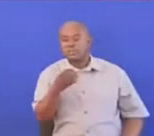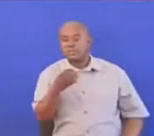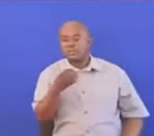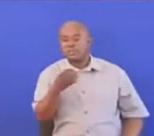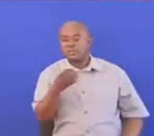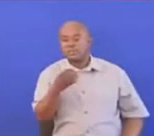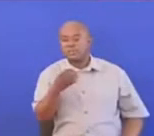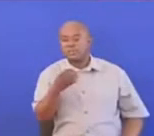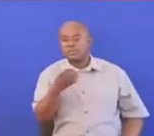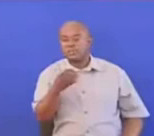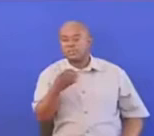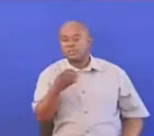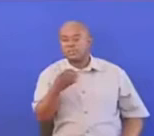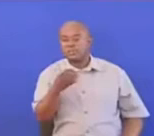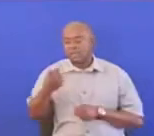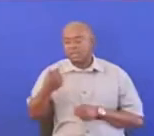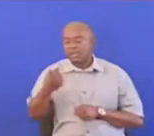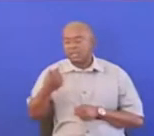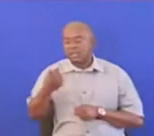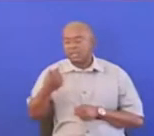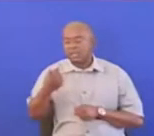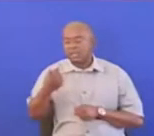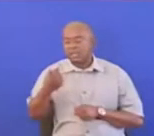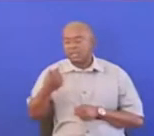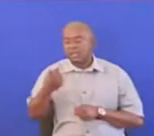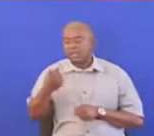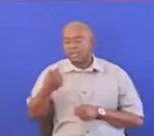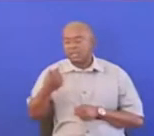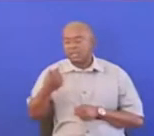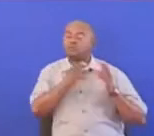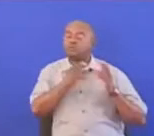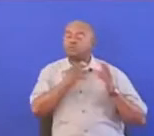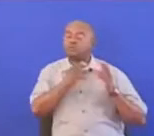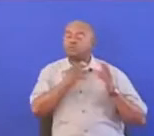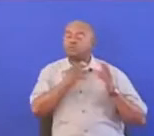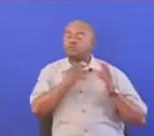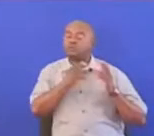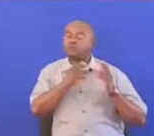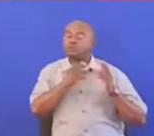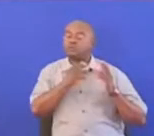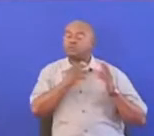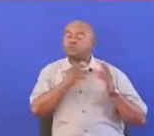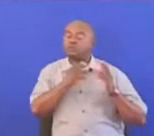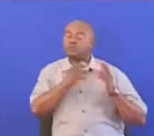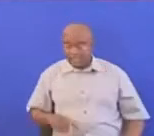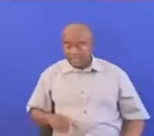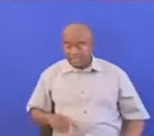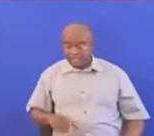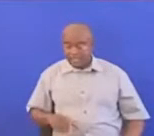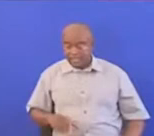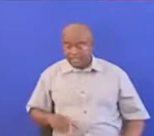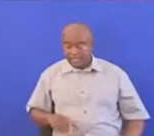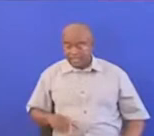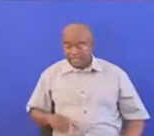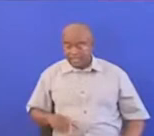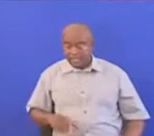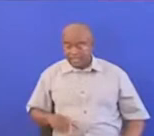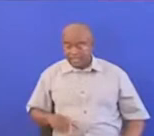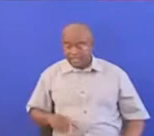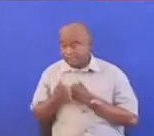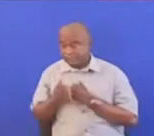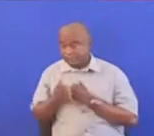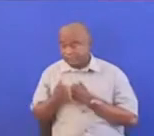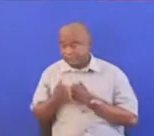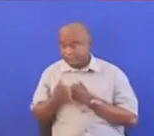chache, na TANAPA inapata mzigo mkubwa wa kuhudumia hifadhi. Mheshimiwa Spika, baada ya haya